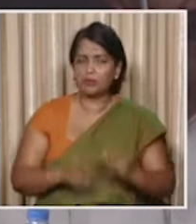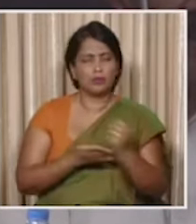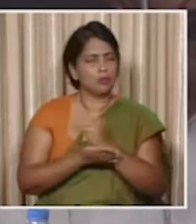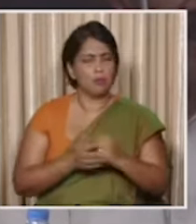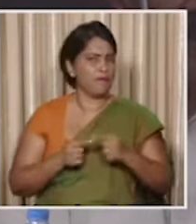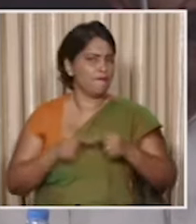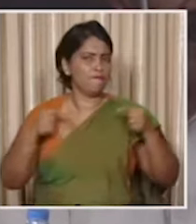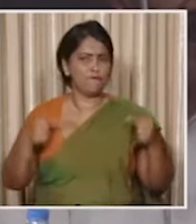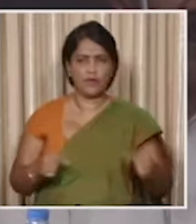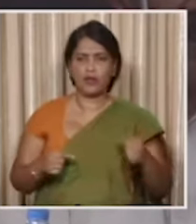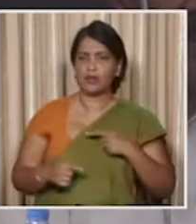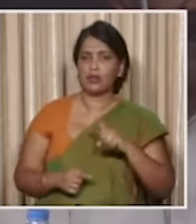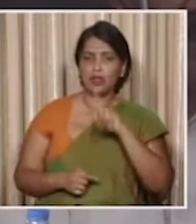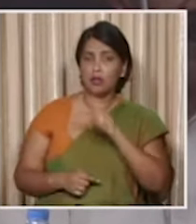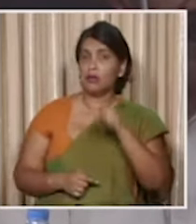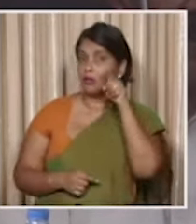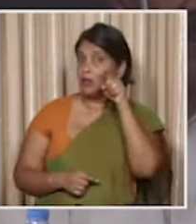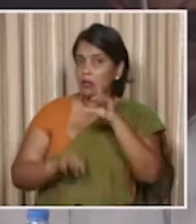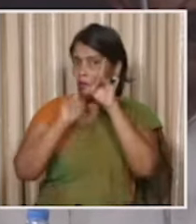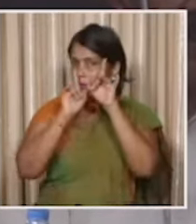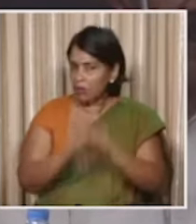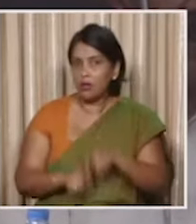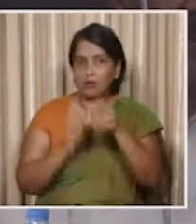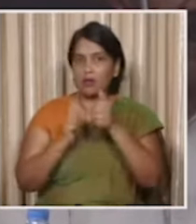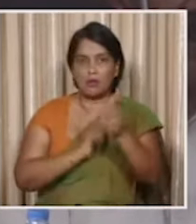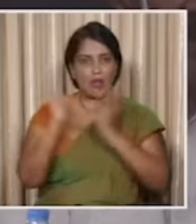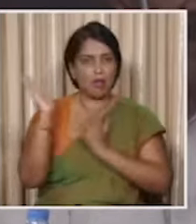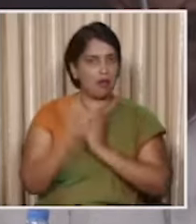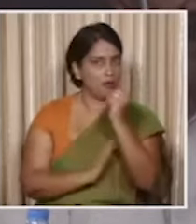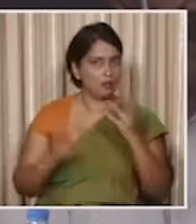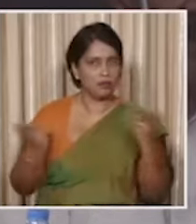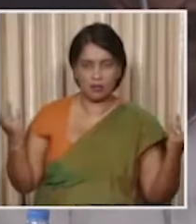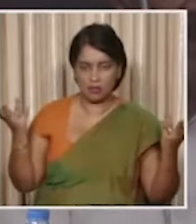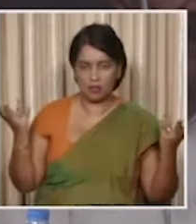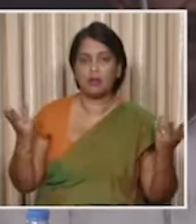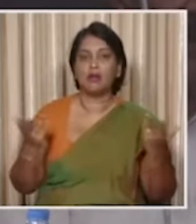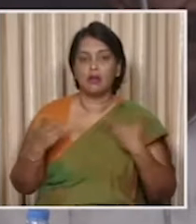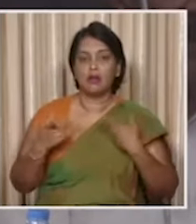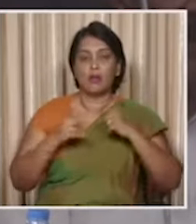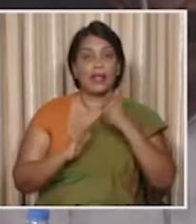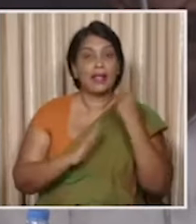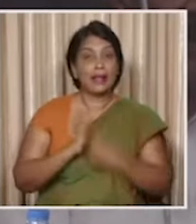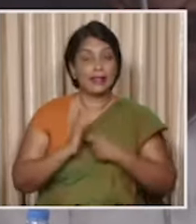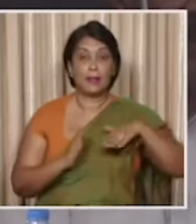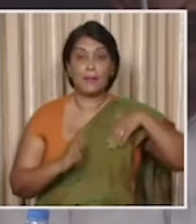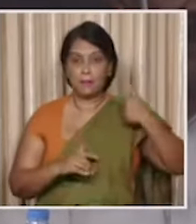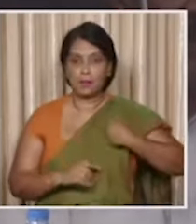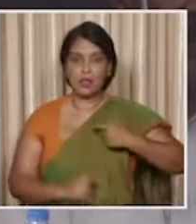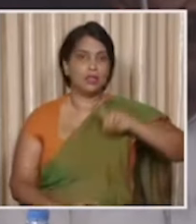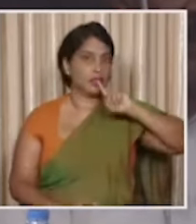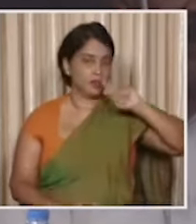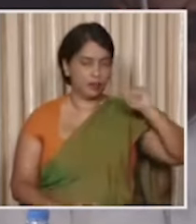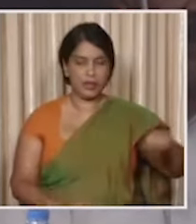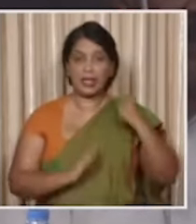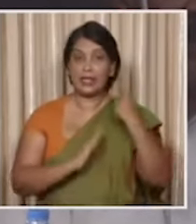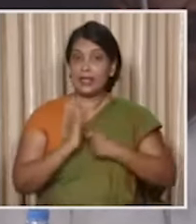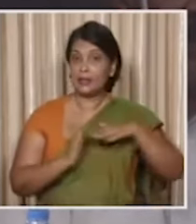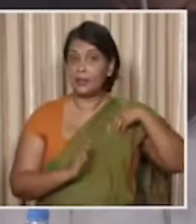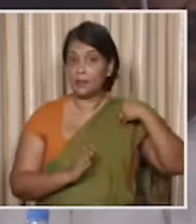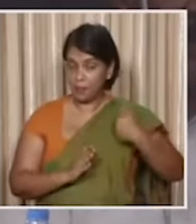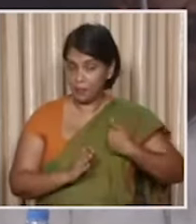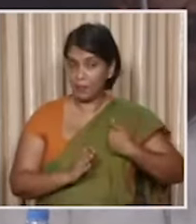සම්පූර්ණයෙන්ම විරුද්ධ වෙලා කිව්වා ඔබලාට එසේ කරන්න අයිතියක් නැහැ කියලා. අපි ඊට පස්සේ නීතිපතිවරයාට මේක දැනුම් දුන්නා.